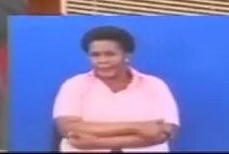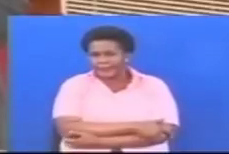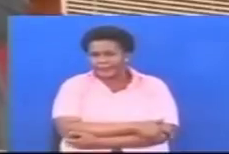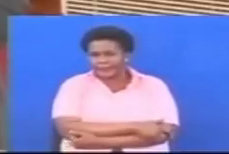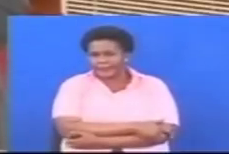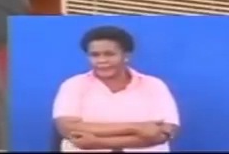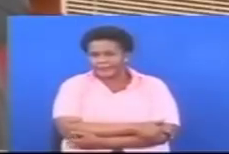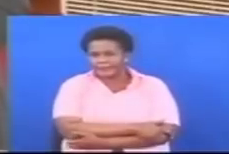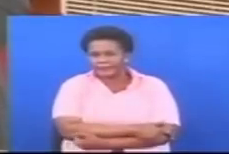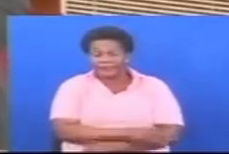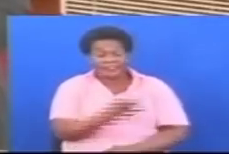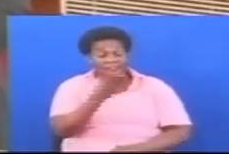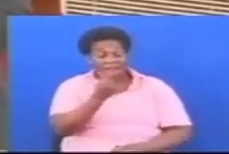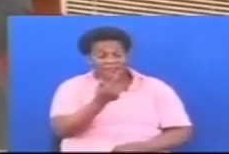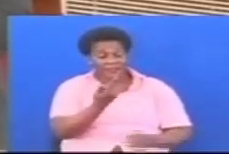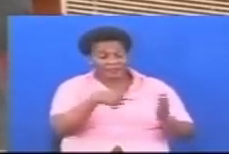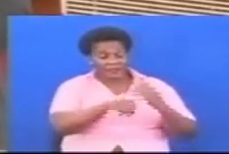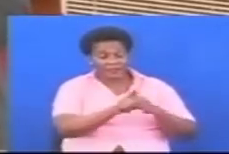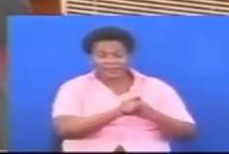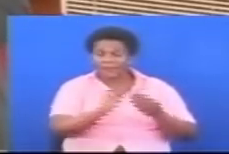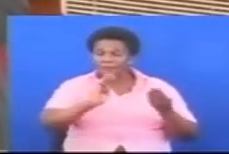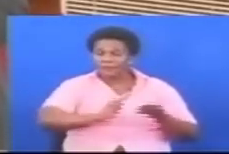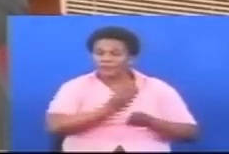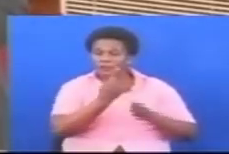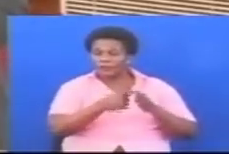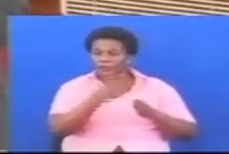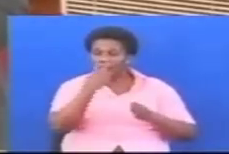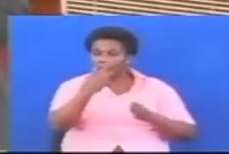na fedha za ndani ni shilingi bilioni